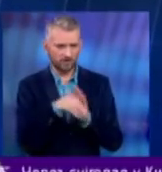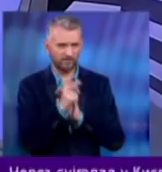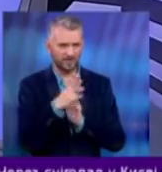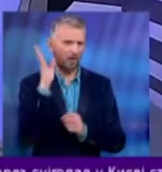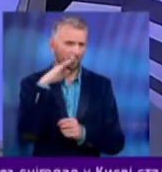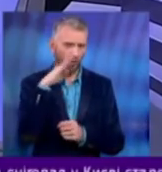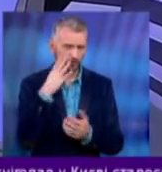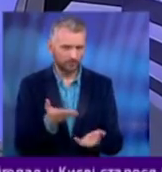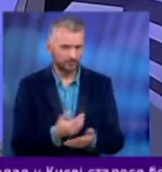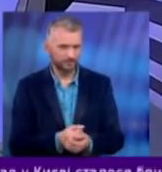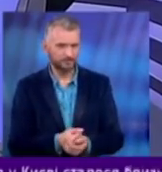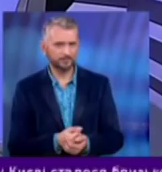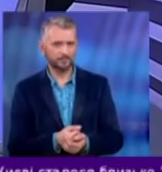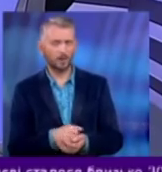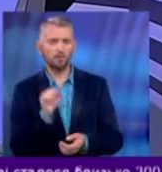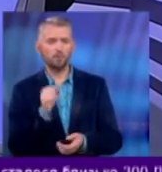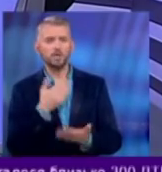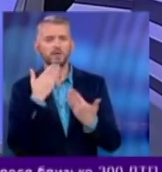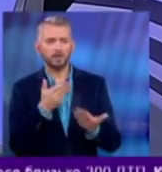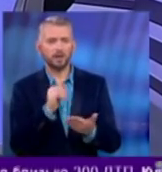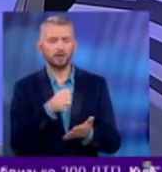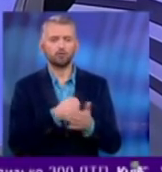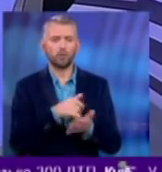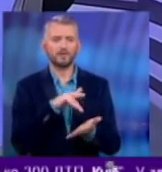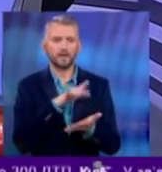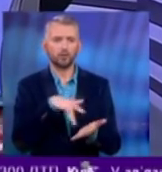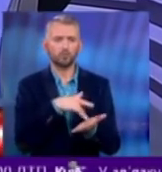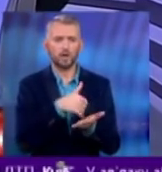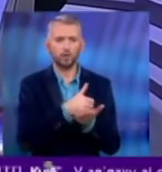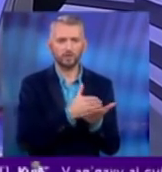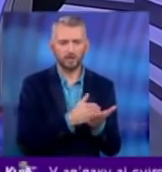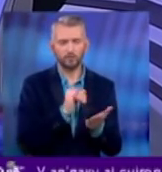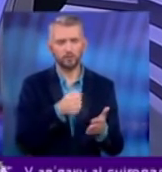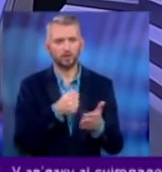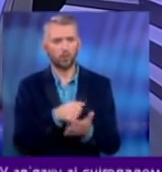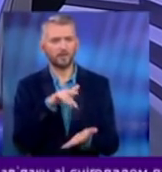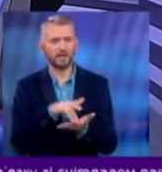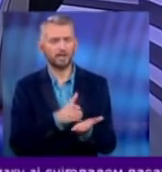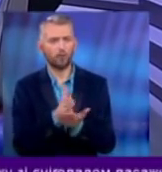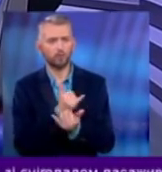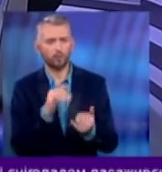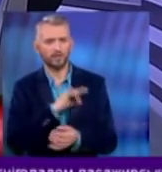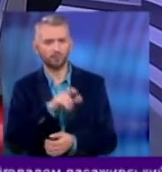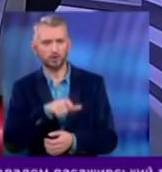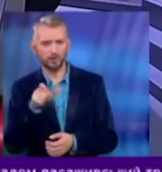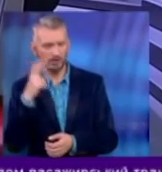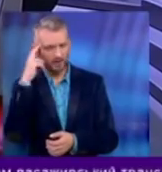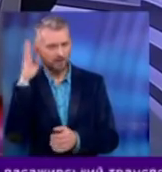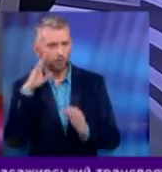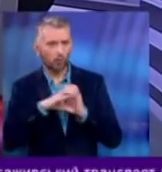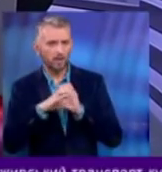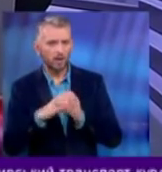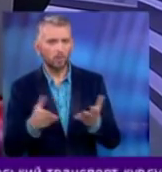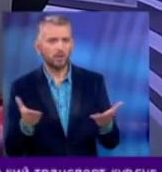то можна звертатися і до центру комунального сервісу, і до центру обслуговування споживачів «Київводоканал»,